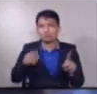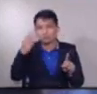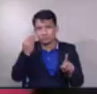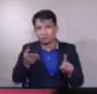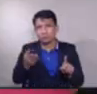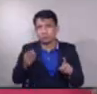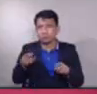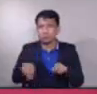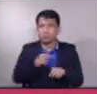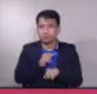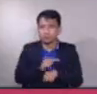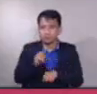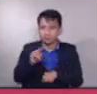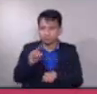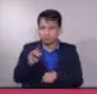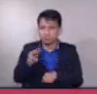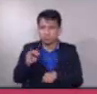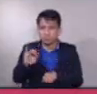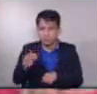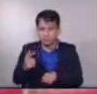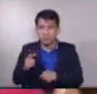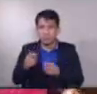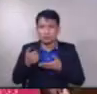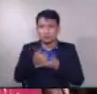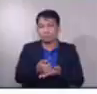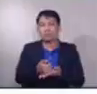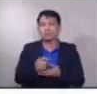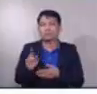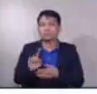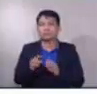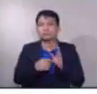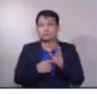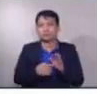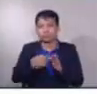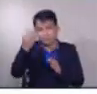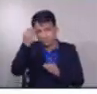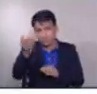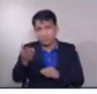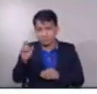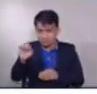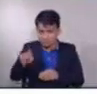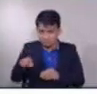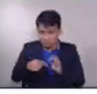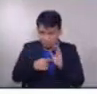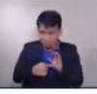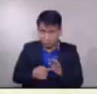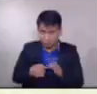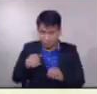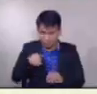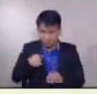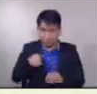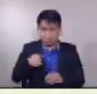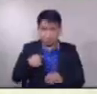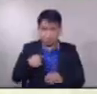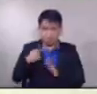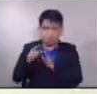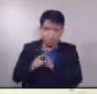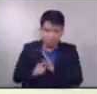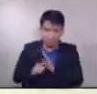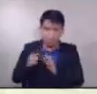one nation na sending ng domestic helpers. So pagbabawal, kung ikaw ang masusunod, pagbabawal mo yan? Kung ako lang ang bibigyan